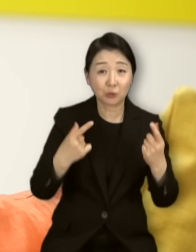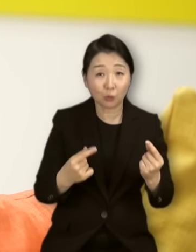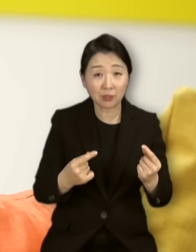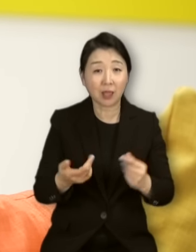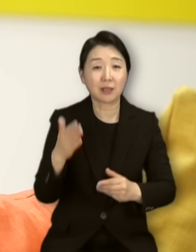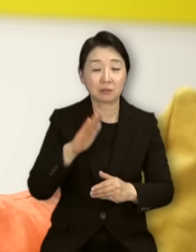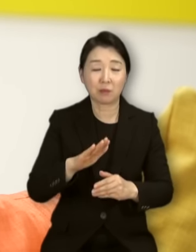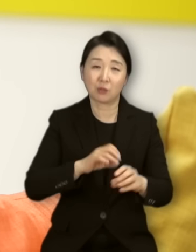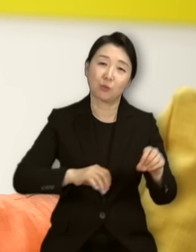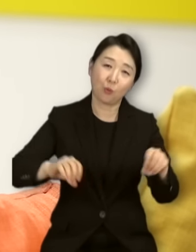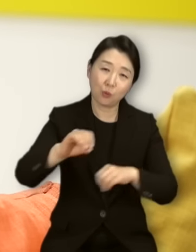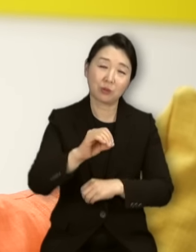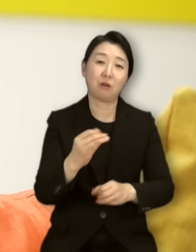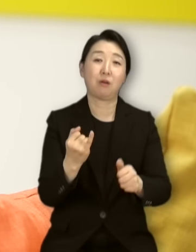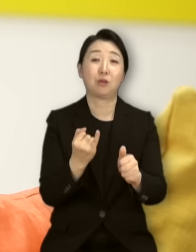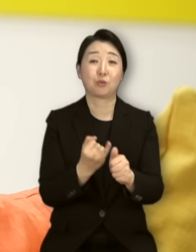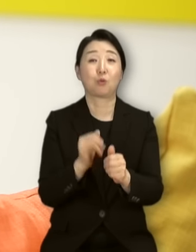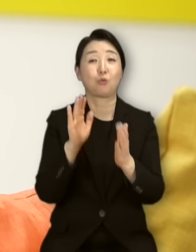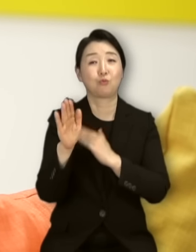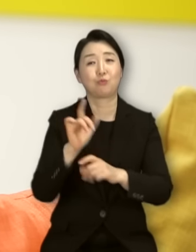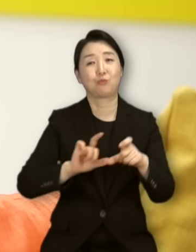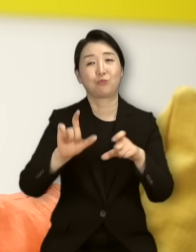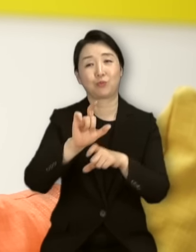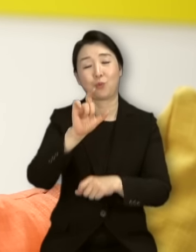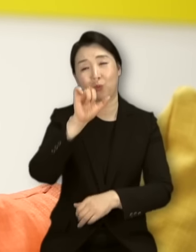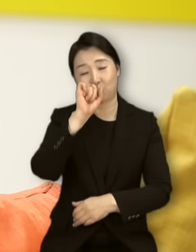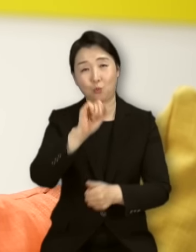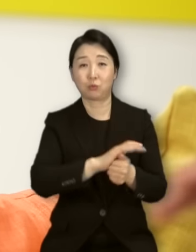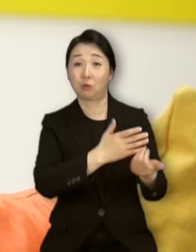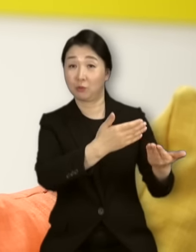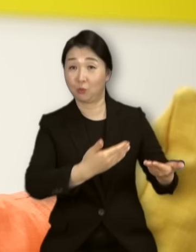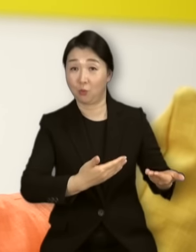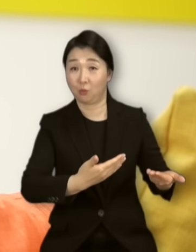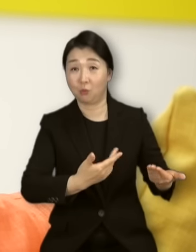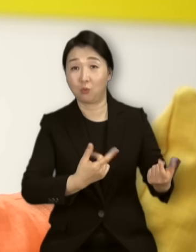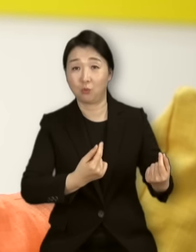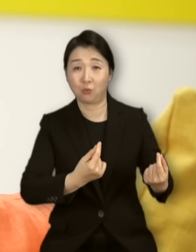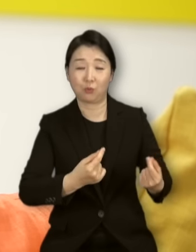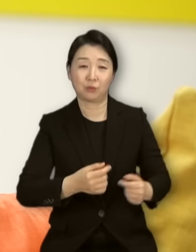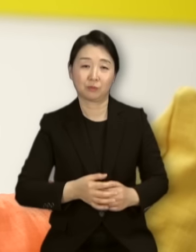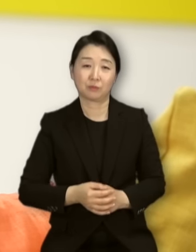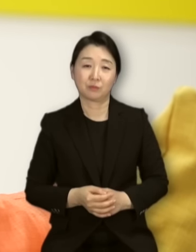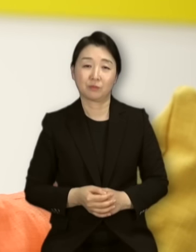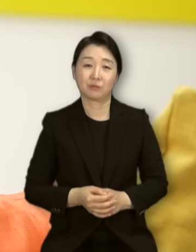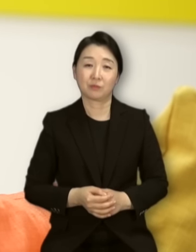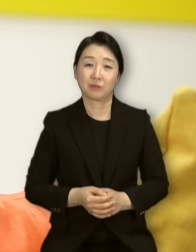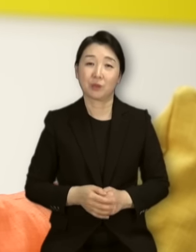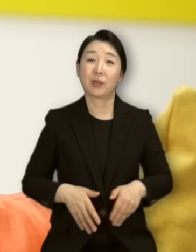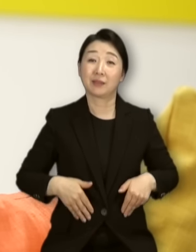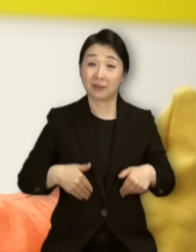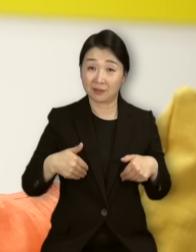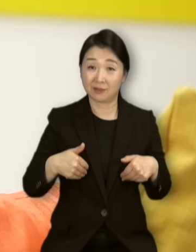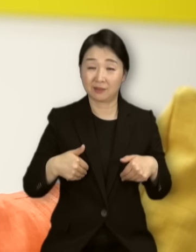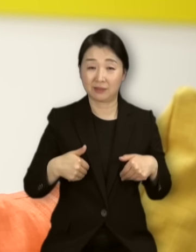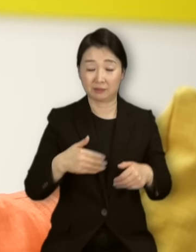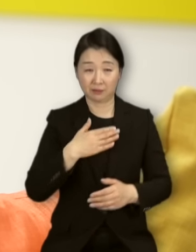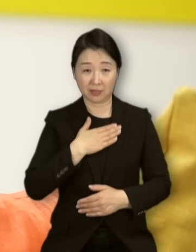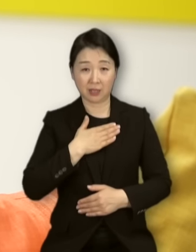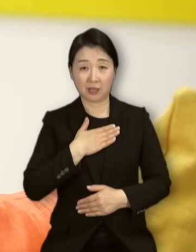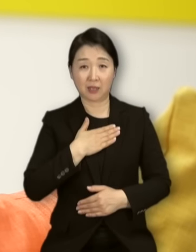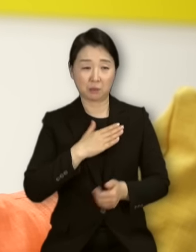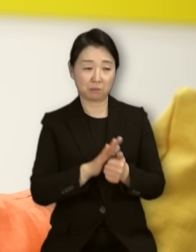똑같기 하지만 오히려 더음 더 이렇게 좋은 쪽으로 어 좋은 쪽으로 음과